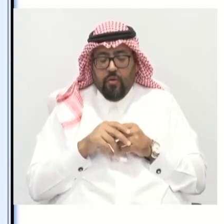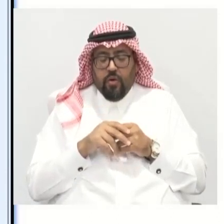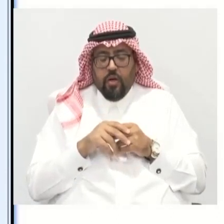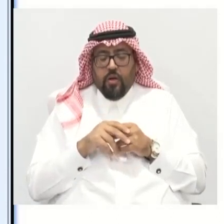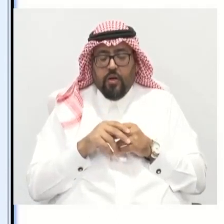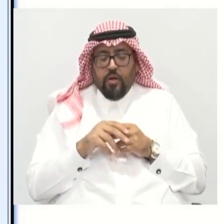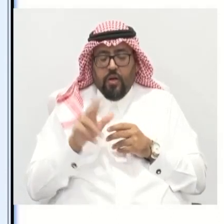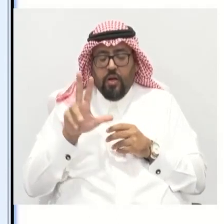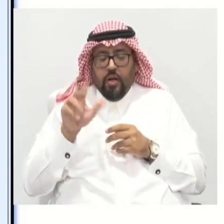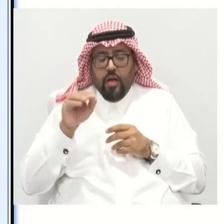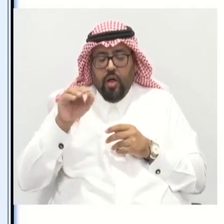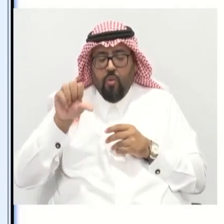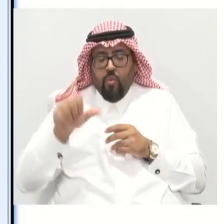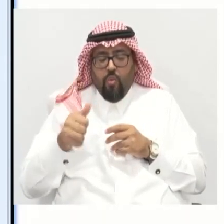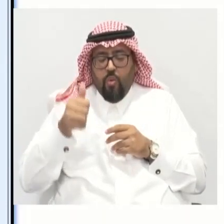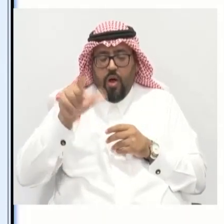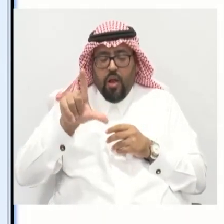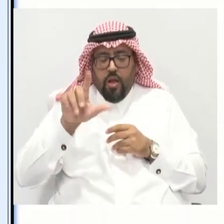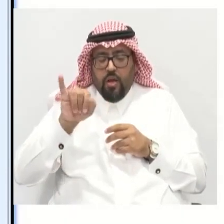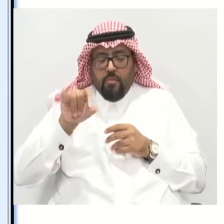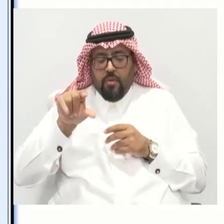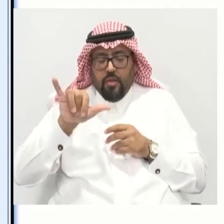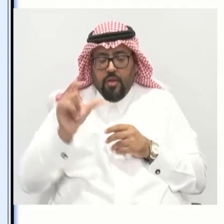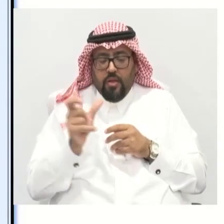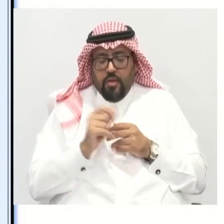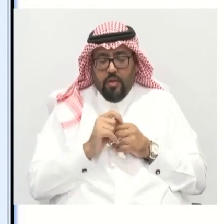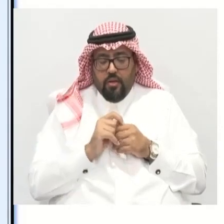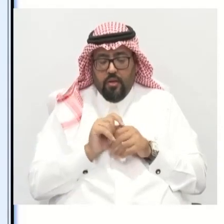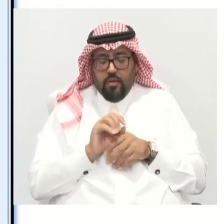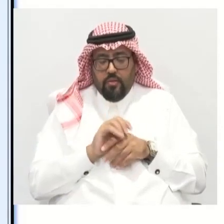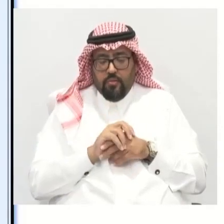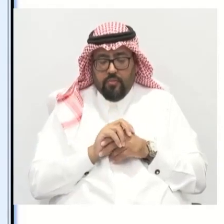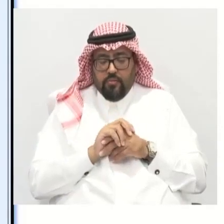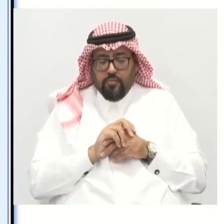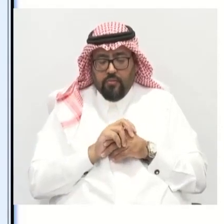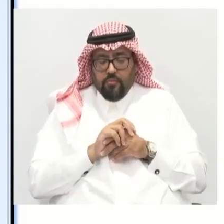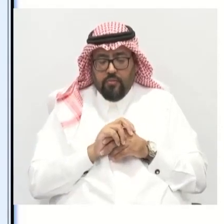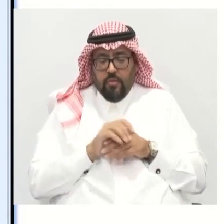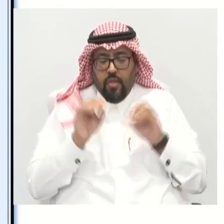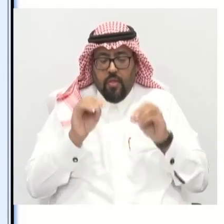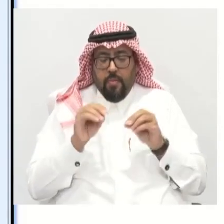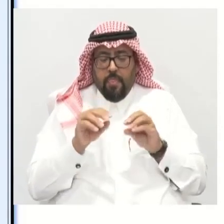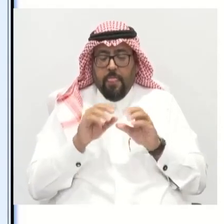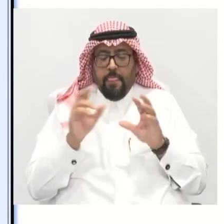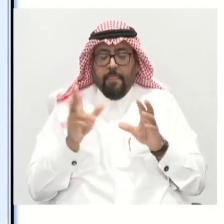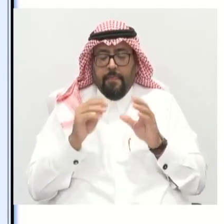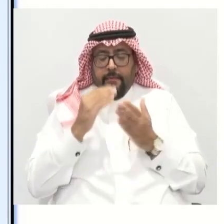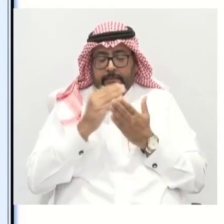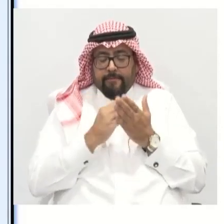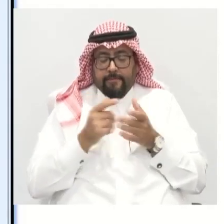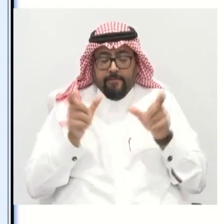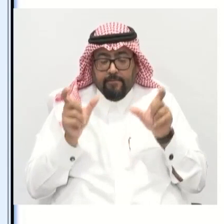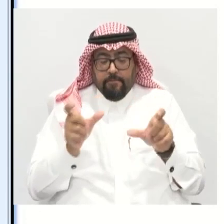نعم احسنتم الى الاحوال المدنيه وكاله الوزاره للاحوال المدنيه تتولى تنفيذ اجراءات